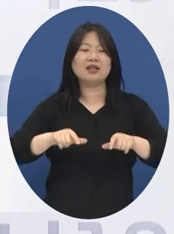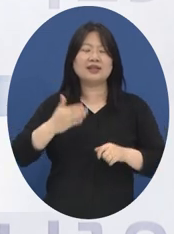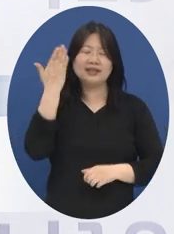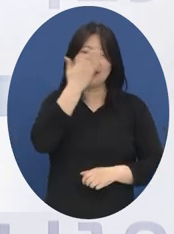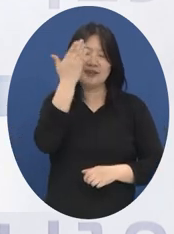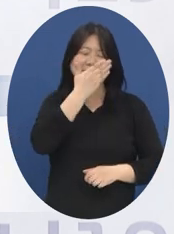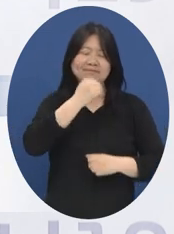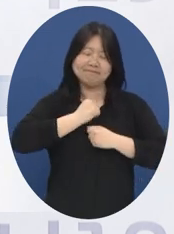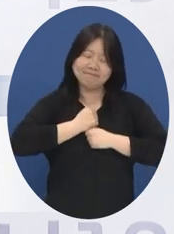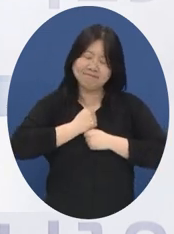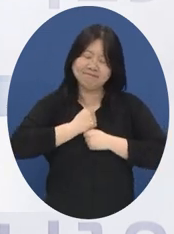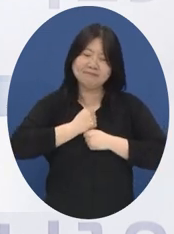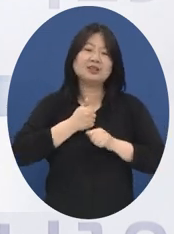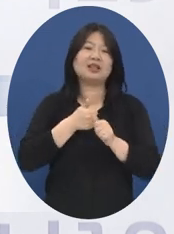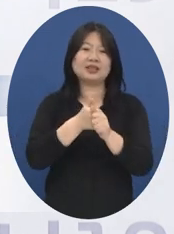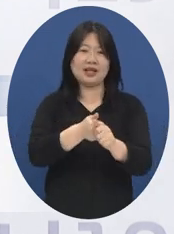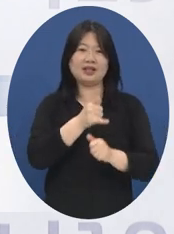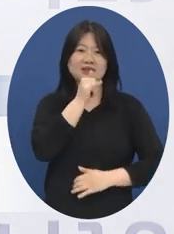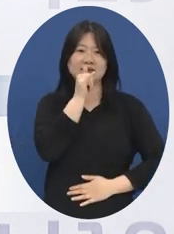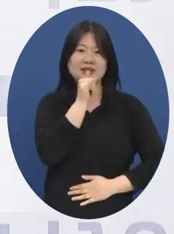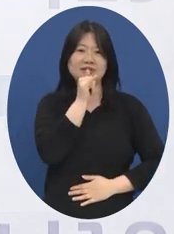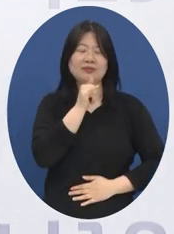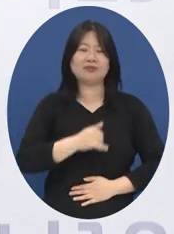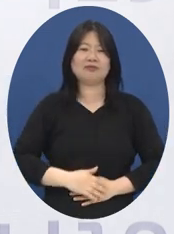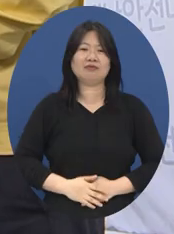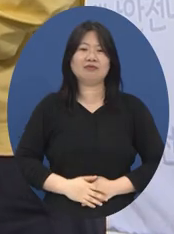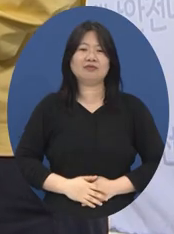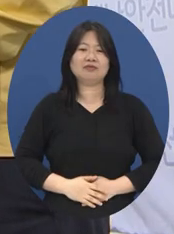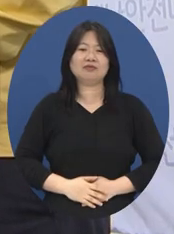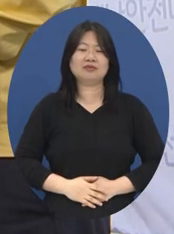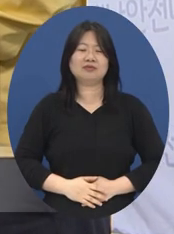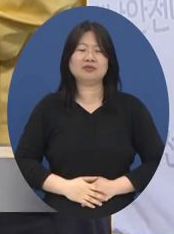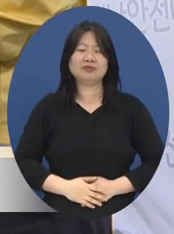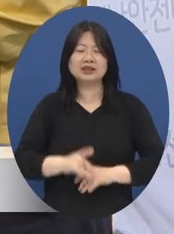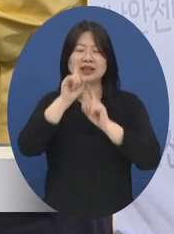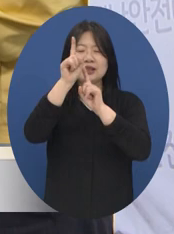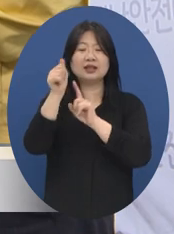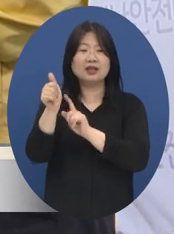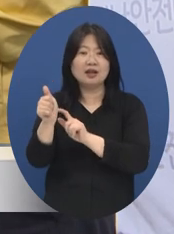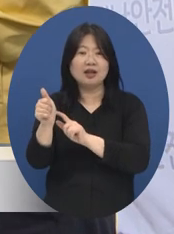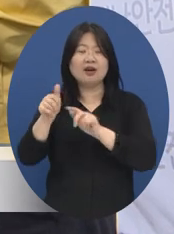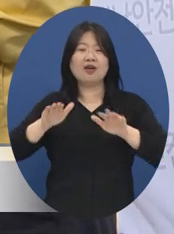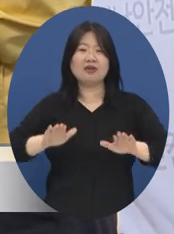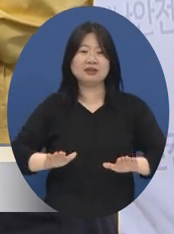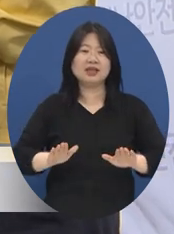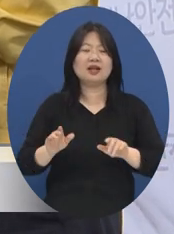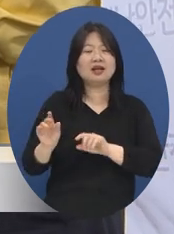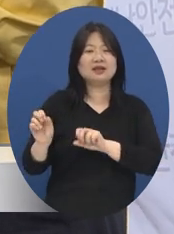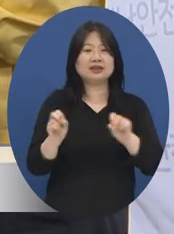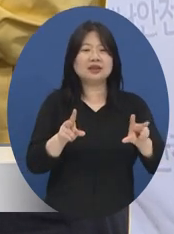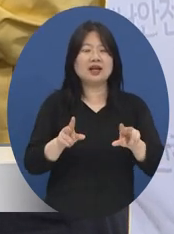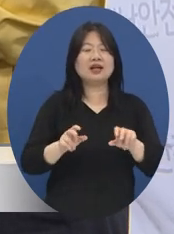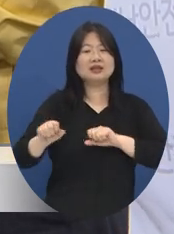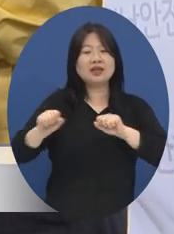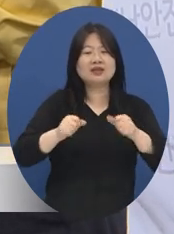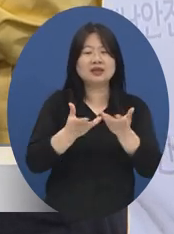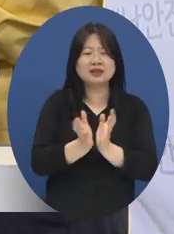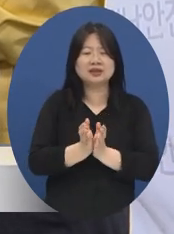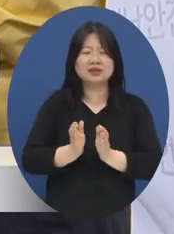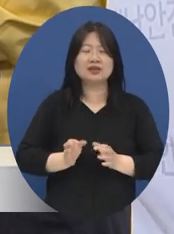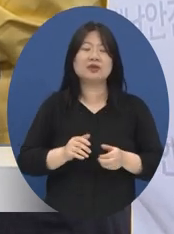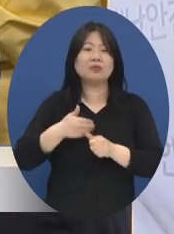수칙의 준수 여부에 달려 있다고 해도 과언이 아닙니다. 이재명 경기도지사는 현재 즉각 대응팀을 투입해